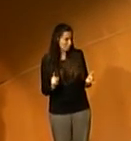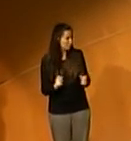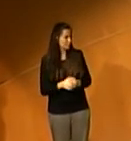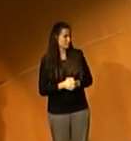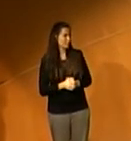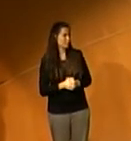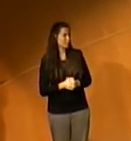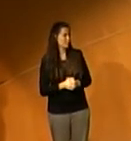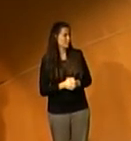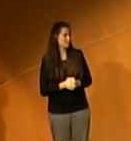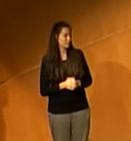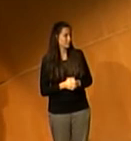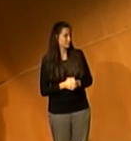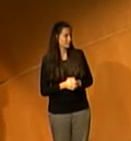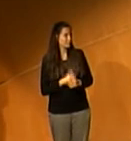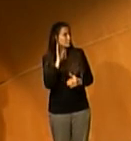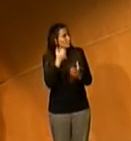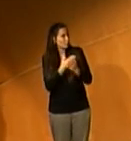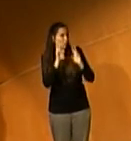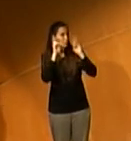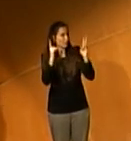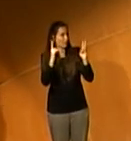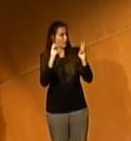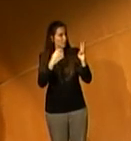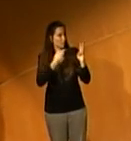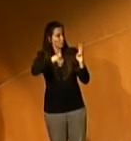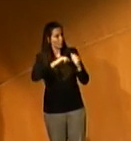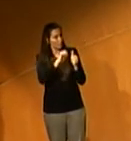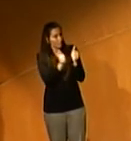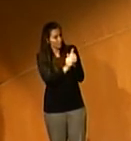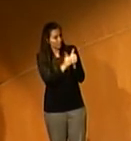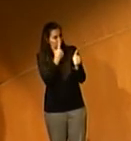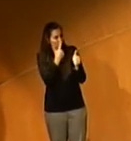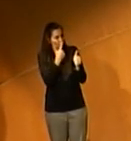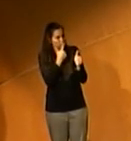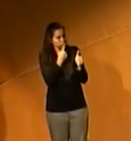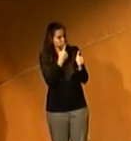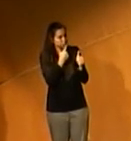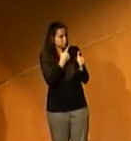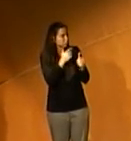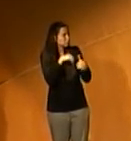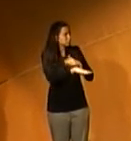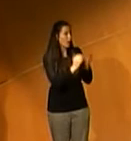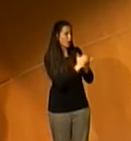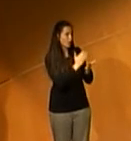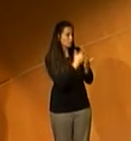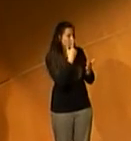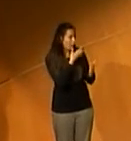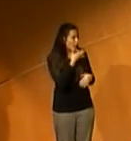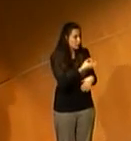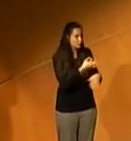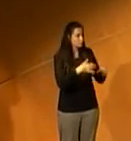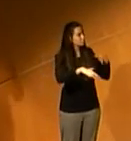surveiller. Donc, on est plutôt bien intégré en fait, en général, dans les classes, que ce soit dans n'importe quel niveau d'élèves, au lycée, au